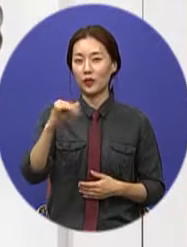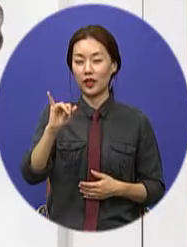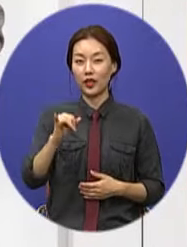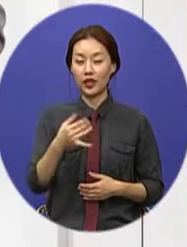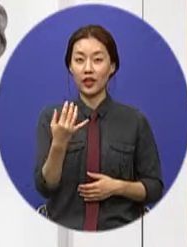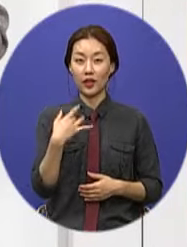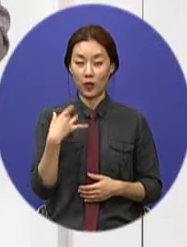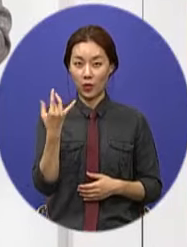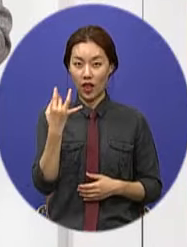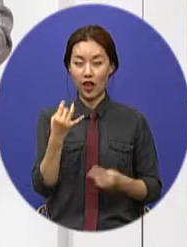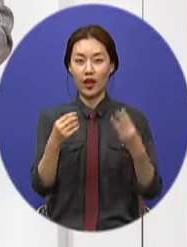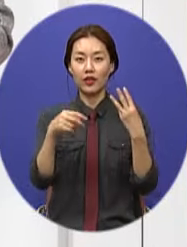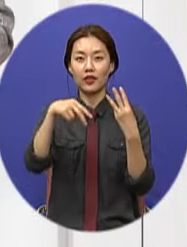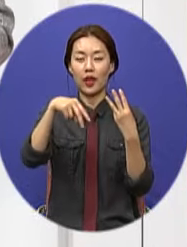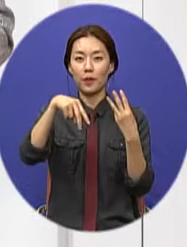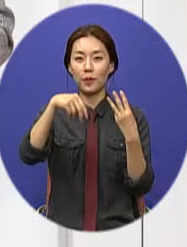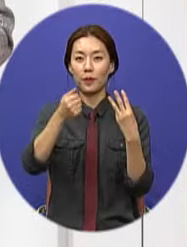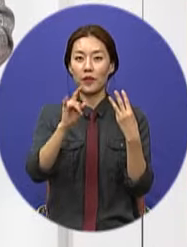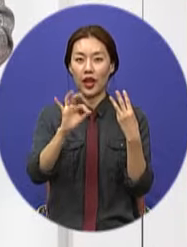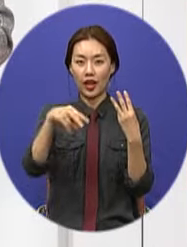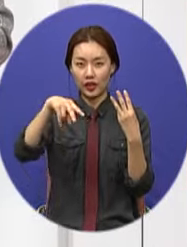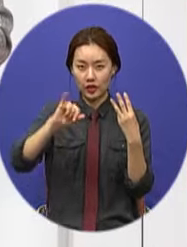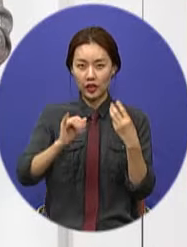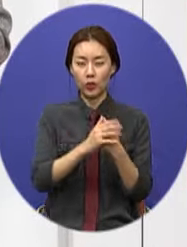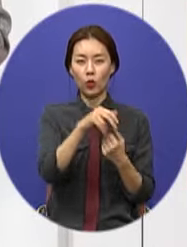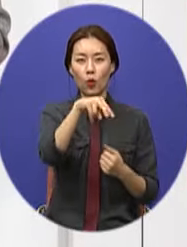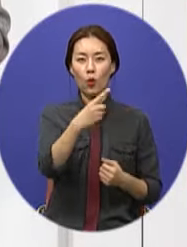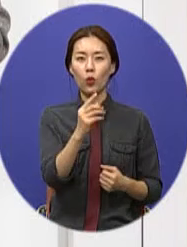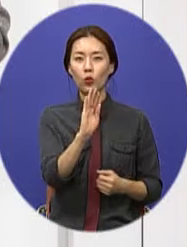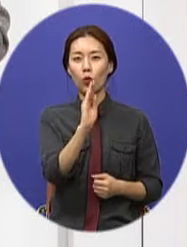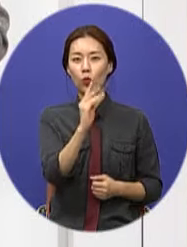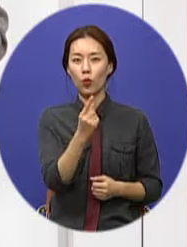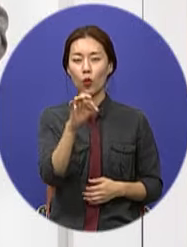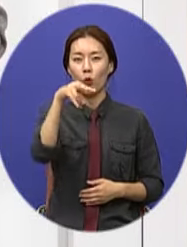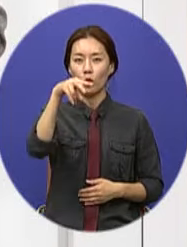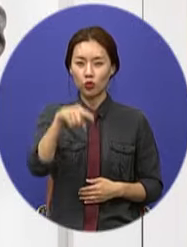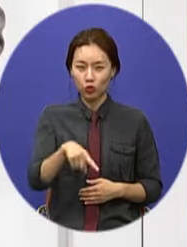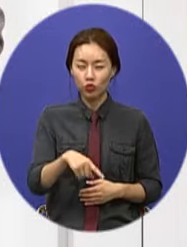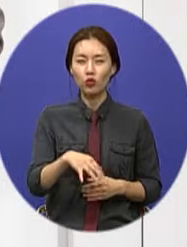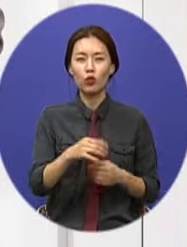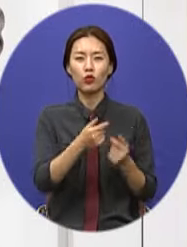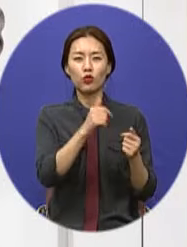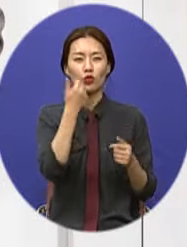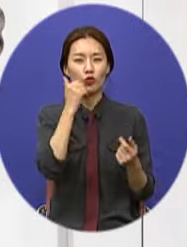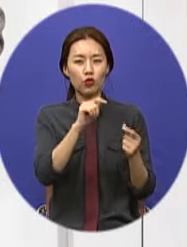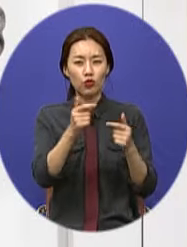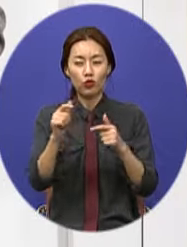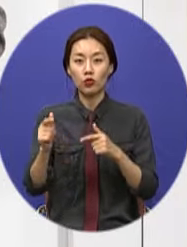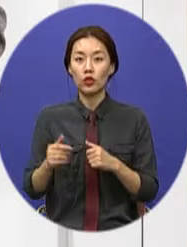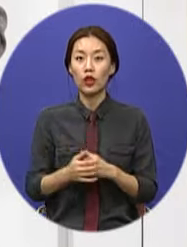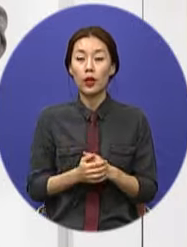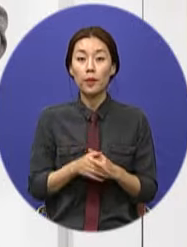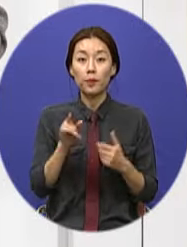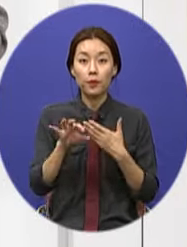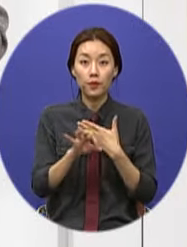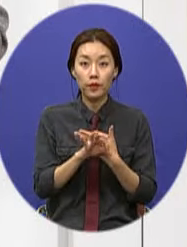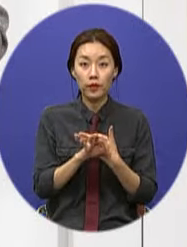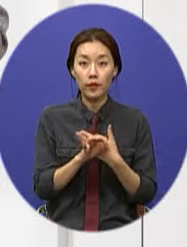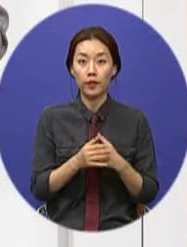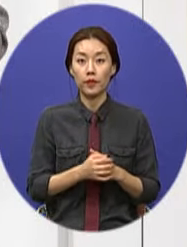네. 저 송봉주 씨, 네. 저 이효정 씨, 아 알겠습니다. 씨, 어머니, 그러면